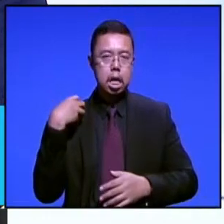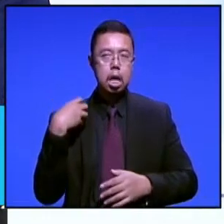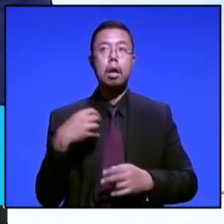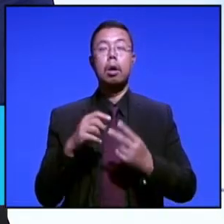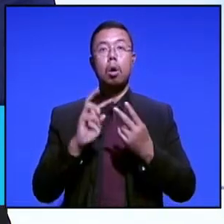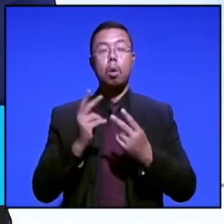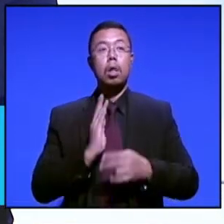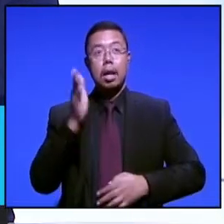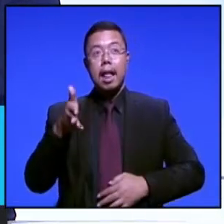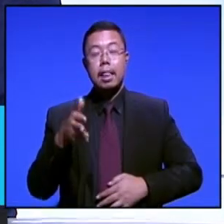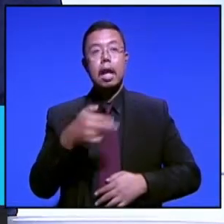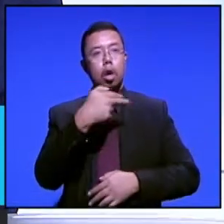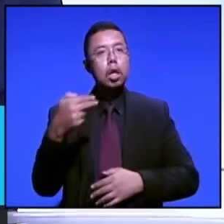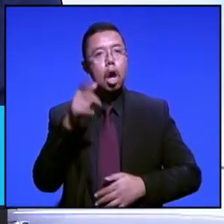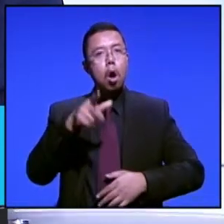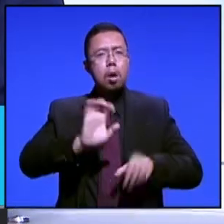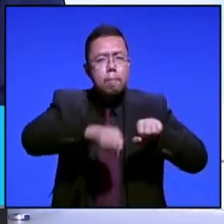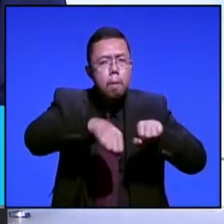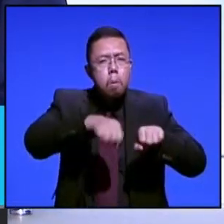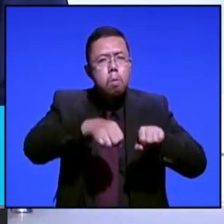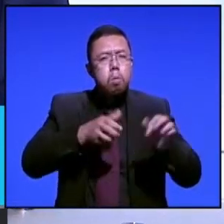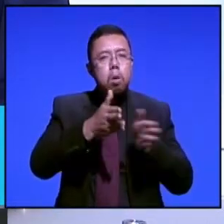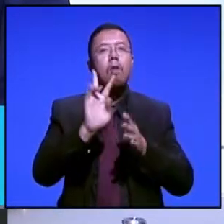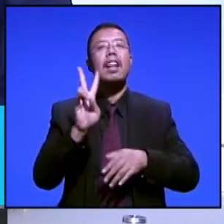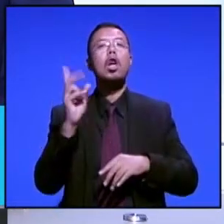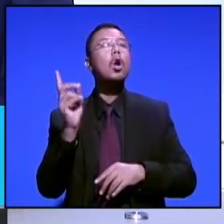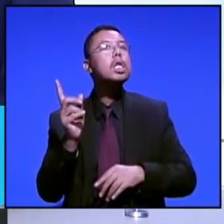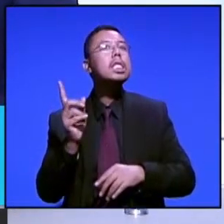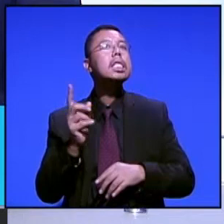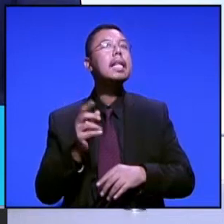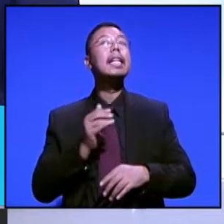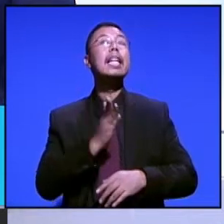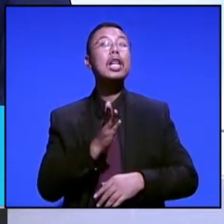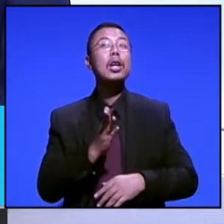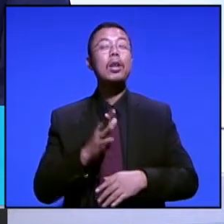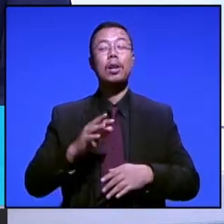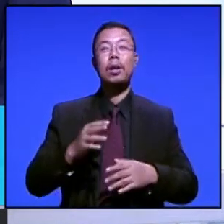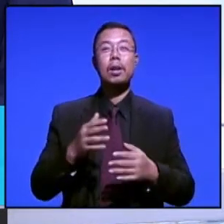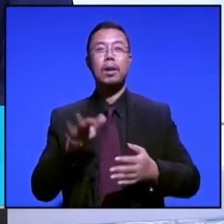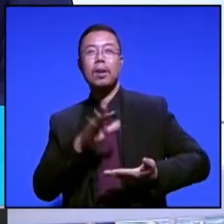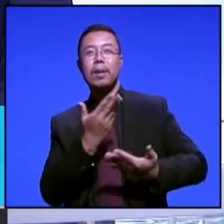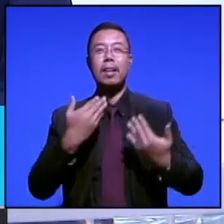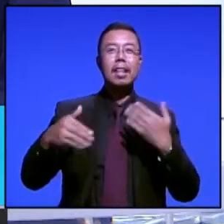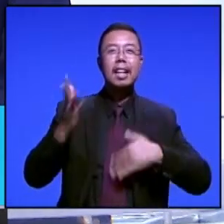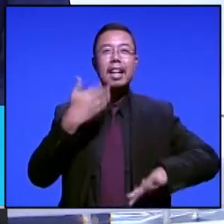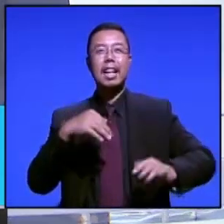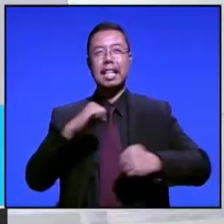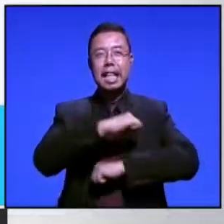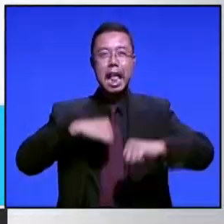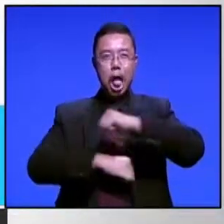Sementara dalam kunjungannya ke tanah air, pebalap senior MotoGP Valentino Rossi joget TikTok bersama para penggemarnya.